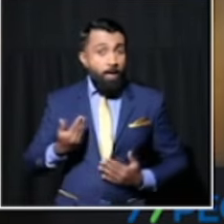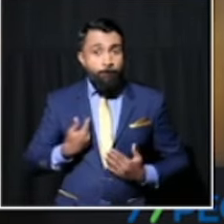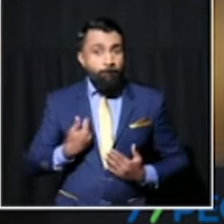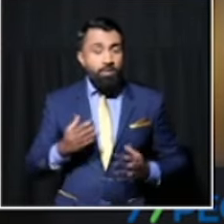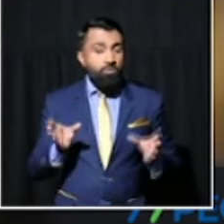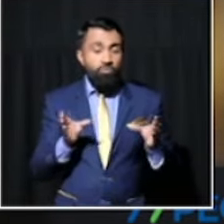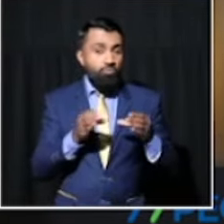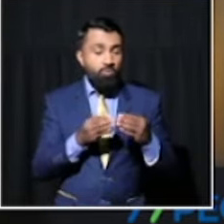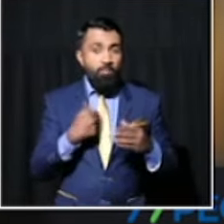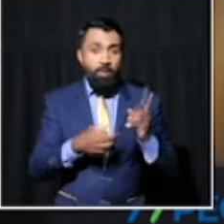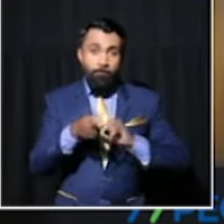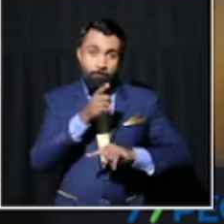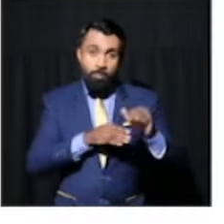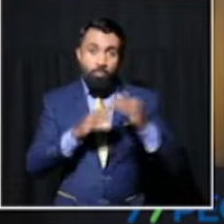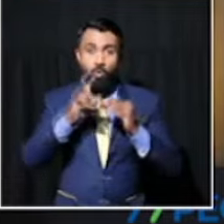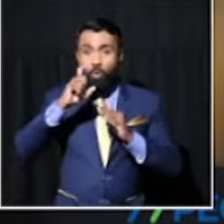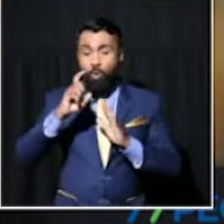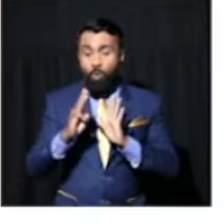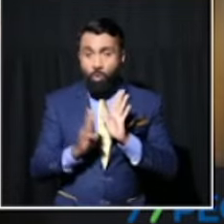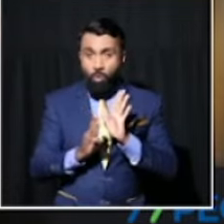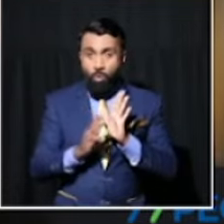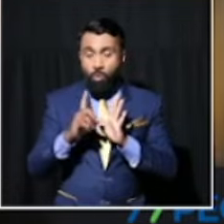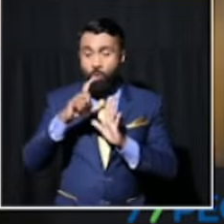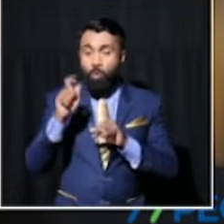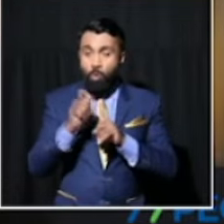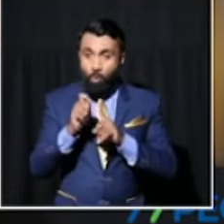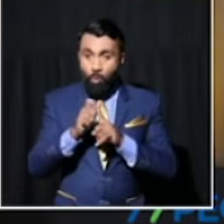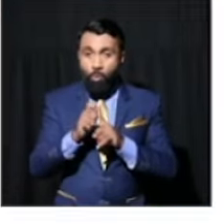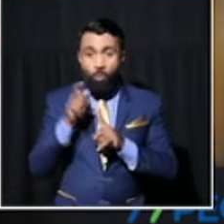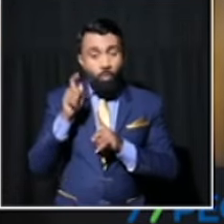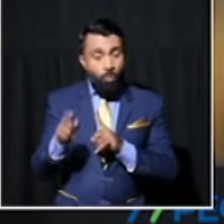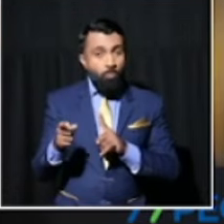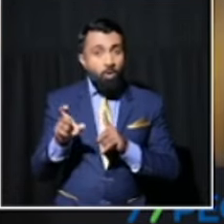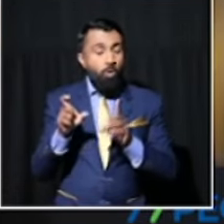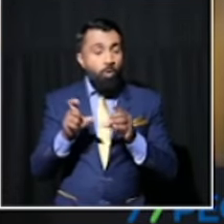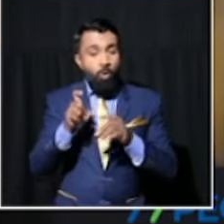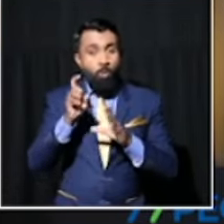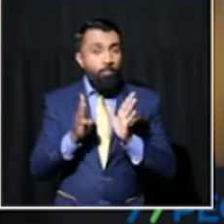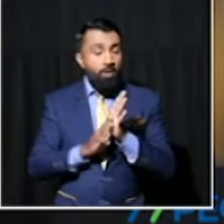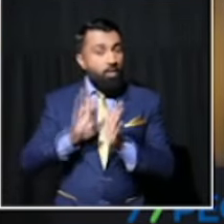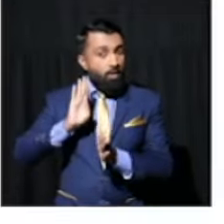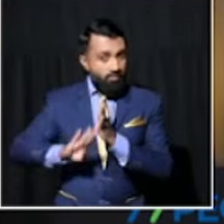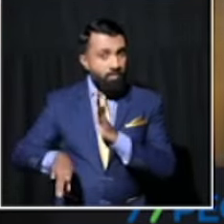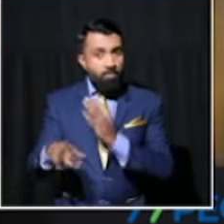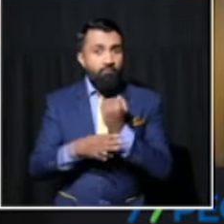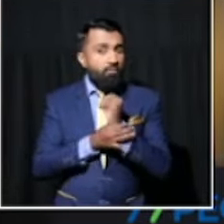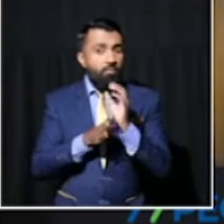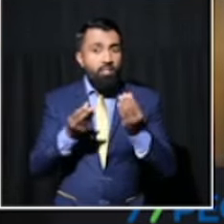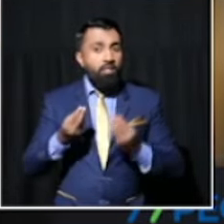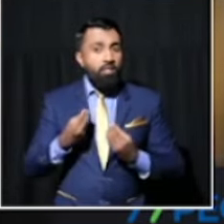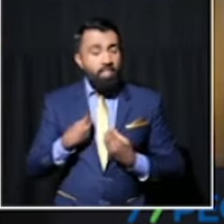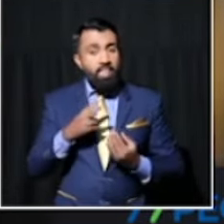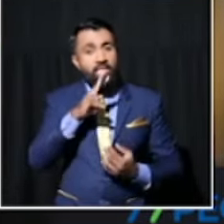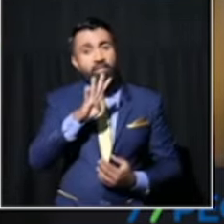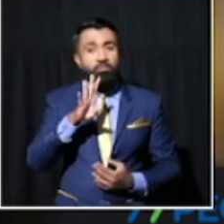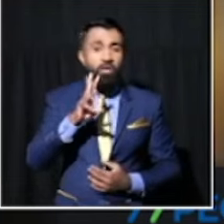මේ පාර්ලිමේන්තු කාර්ක සභාවෙන් අයින් කරා. මට මේකෙන් වරප්‍රසාදයක් ලැබෙන්නේ නැහැ. මගේ වයිෆ් ගෙන් ඇහුවත් කියයි 2:45 3යි